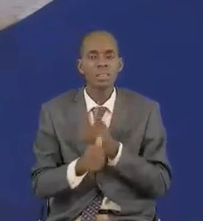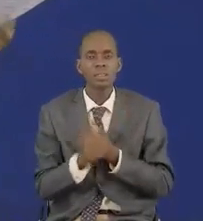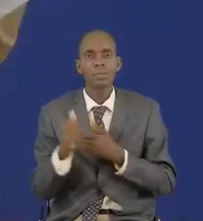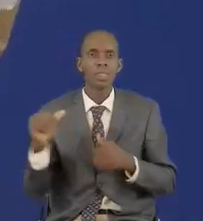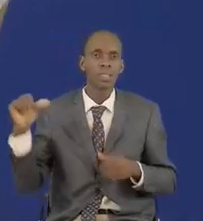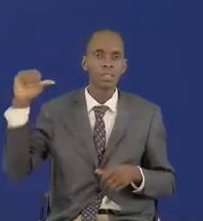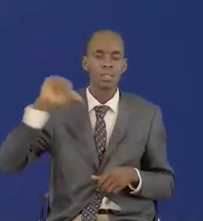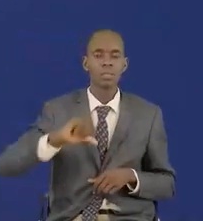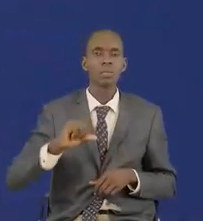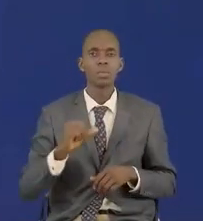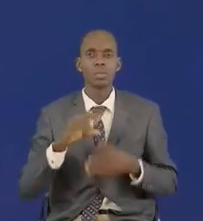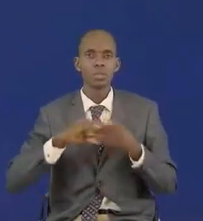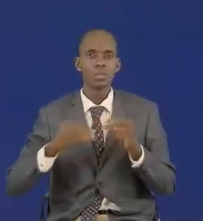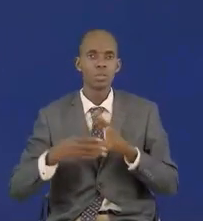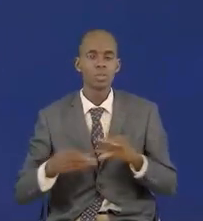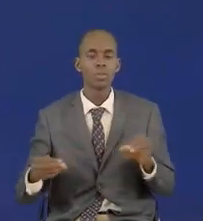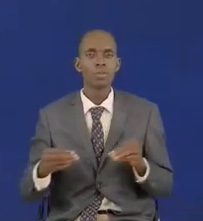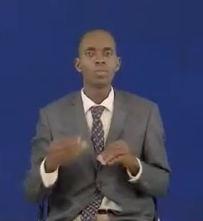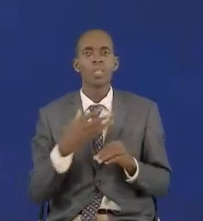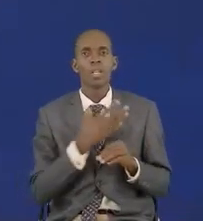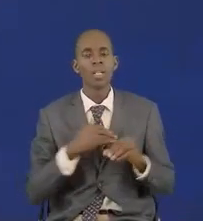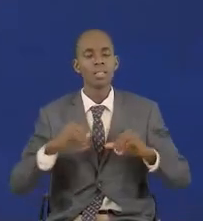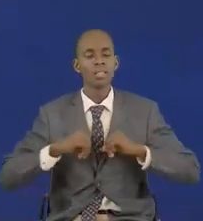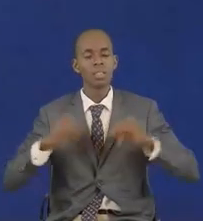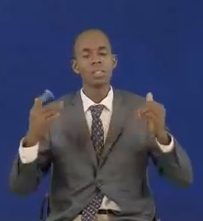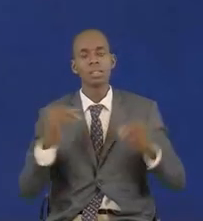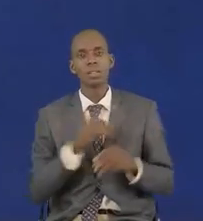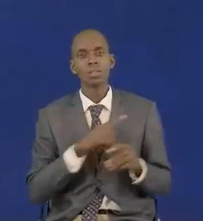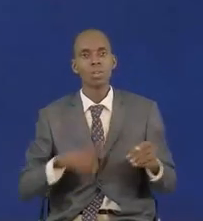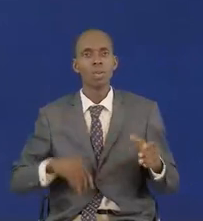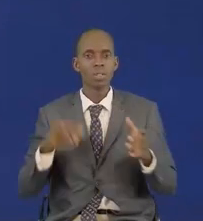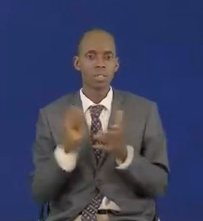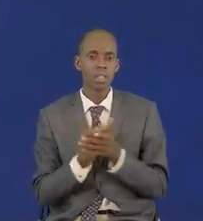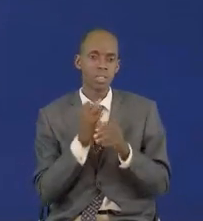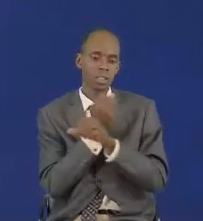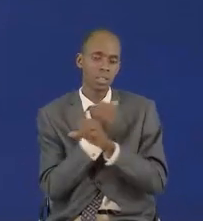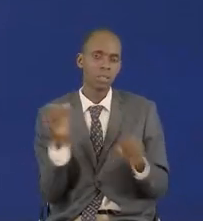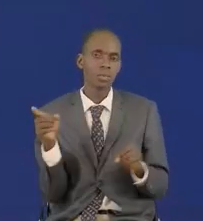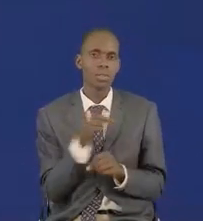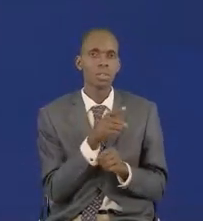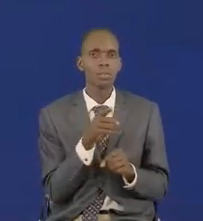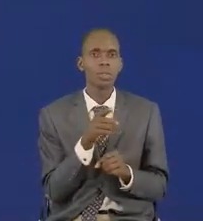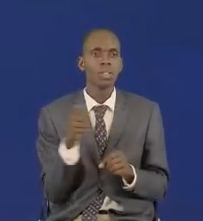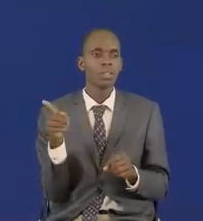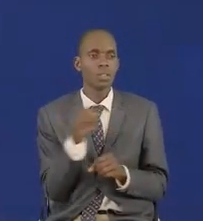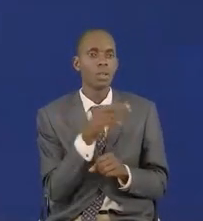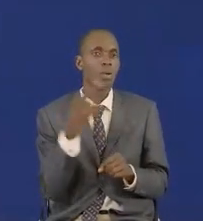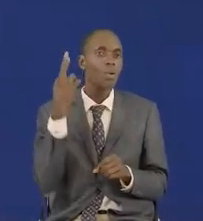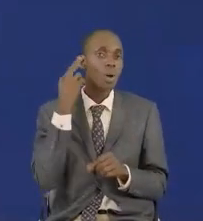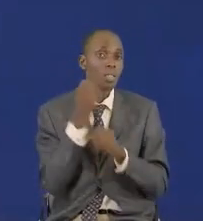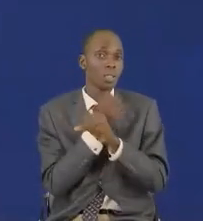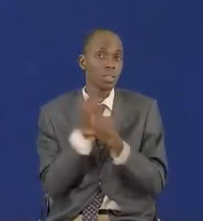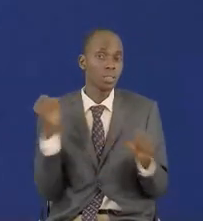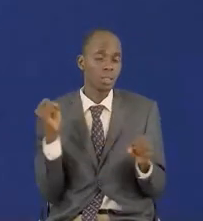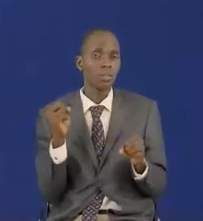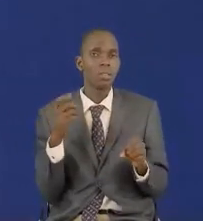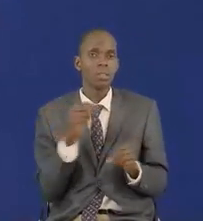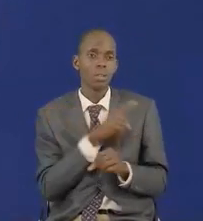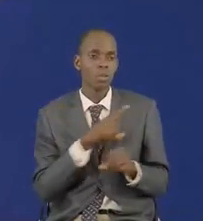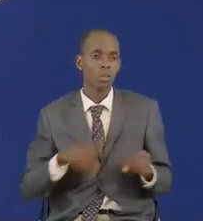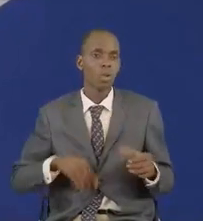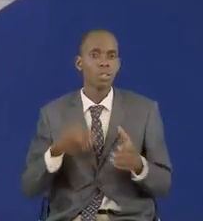il y aura de même parmi vous de faux docteur qui introduiront des sectes pellicieuses et qui renignan le maître qui les